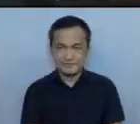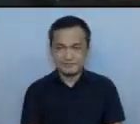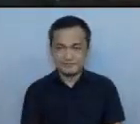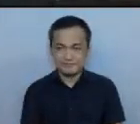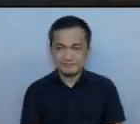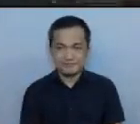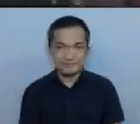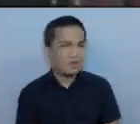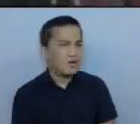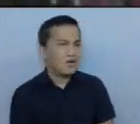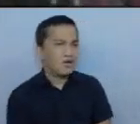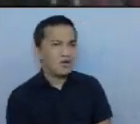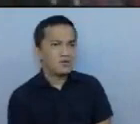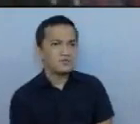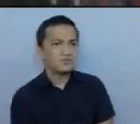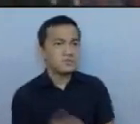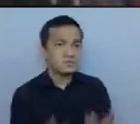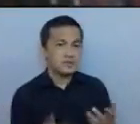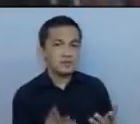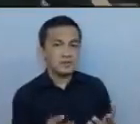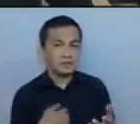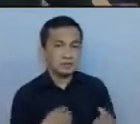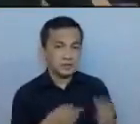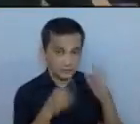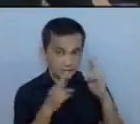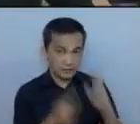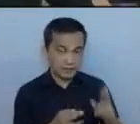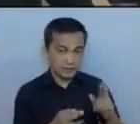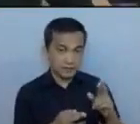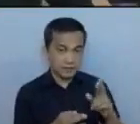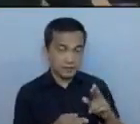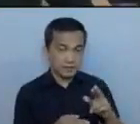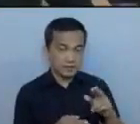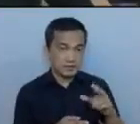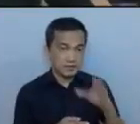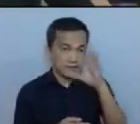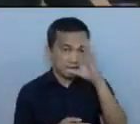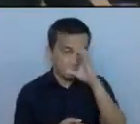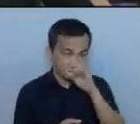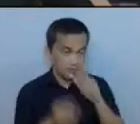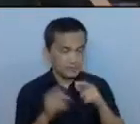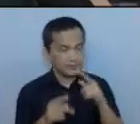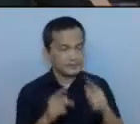Siguro yung pagiging mag-alam po nila sa matatanda. Ayon.